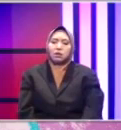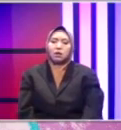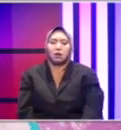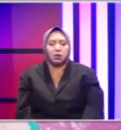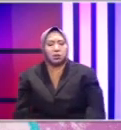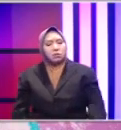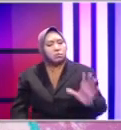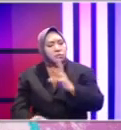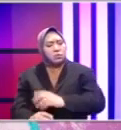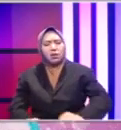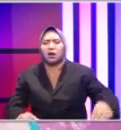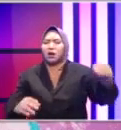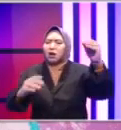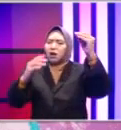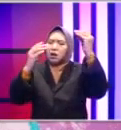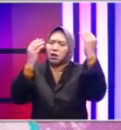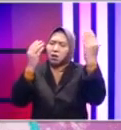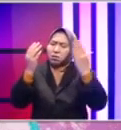the whites Chunky